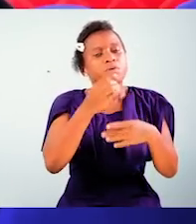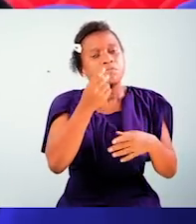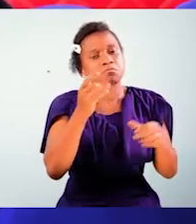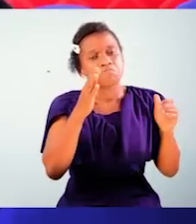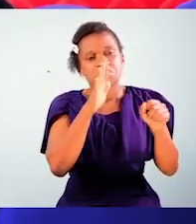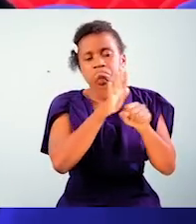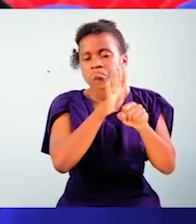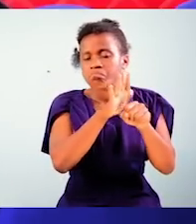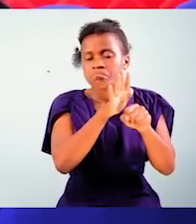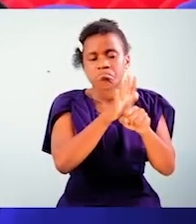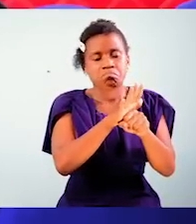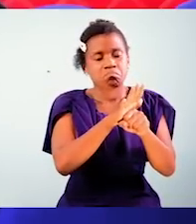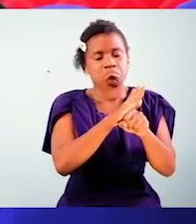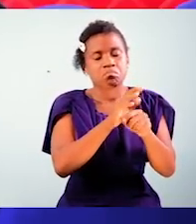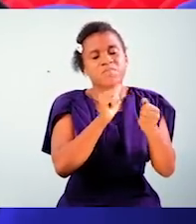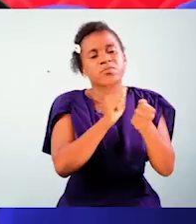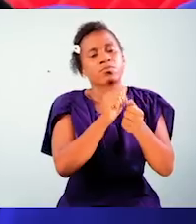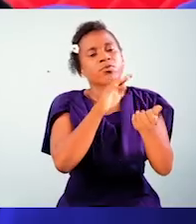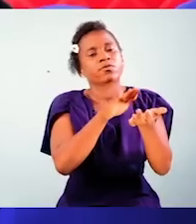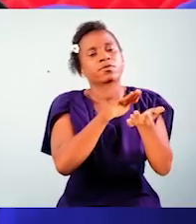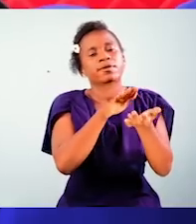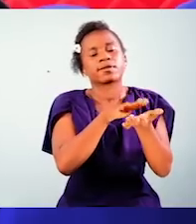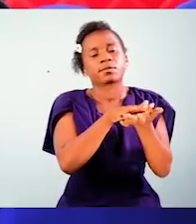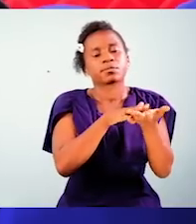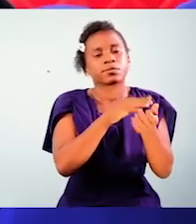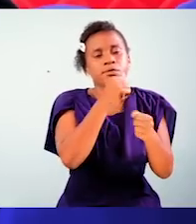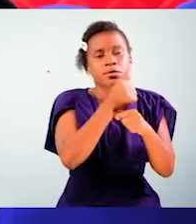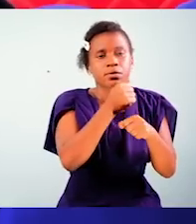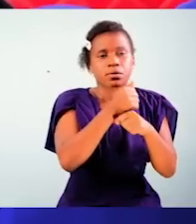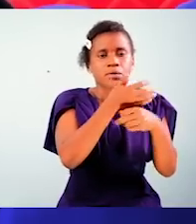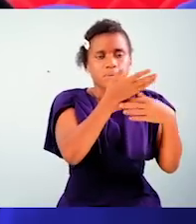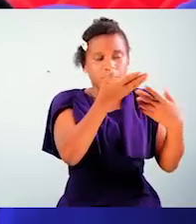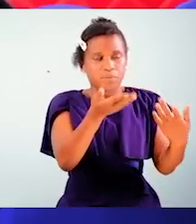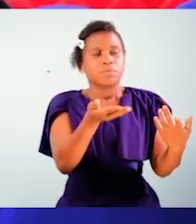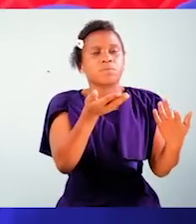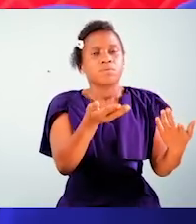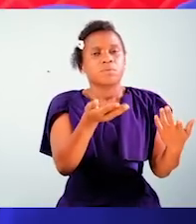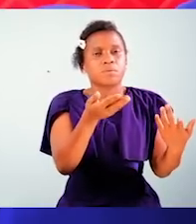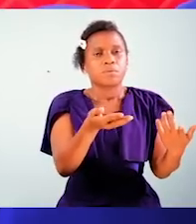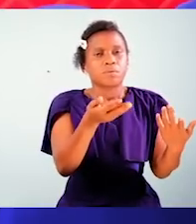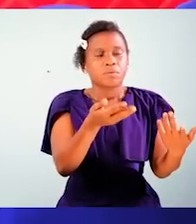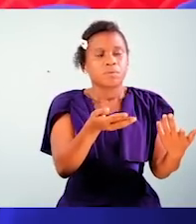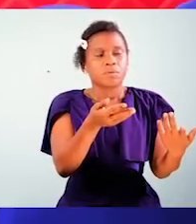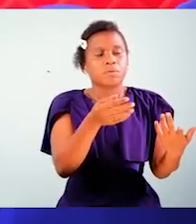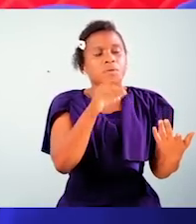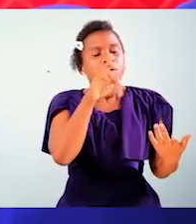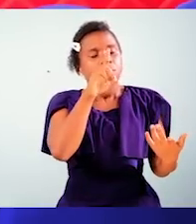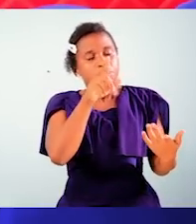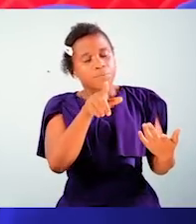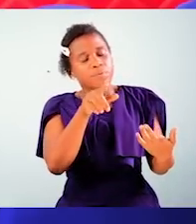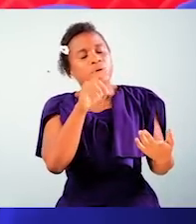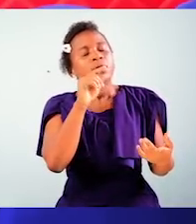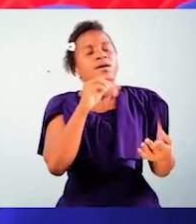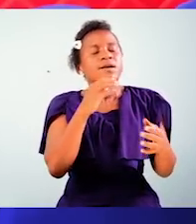siku anakuwa ni kama samani, nitatumia lugha hii, kama mbwa ambaye anabweka tu, ana